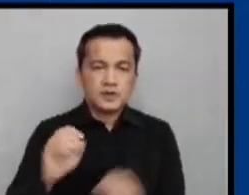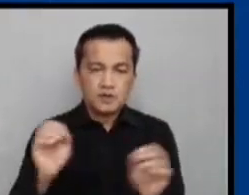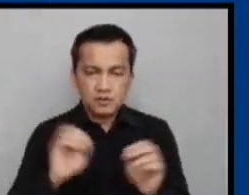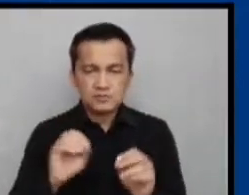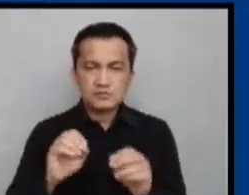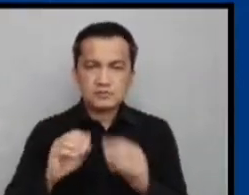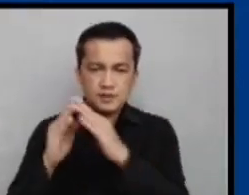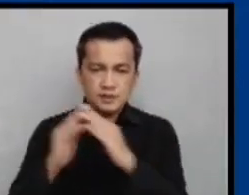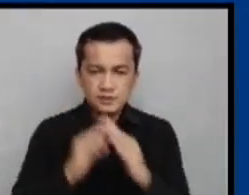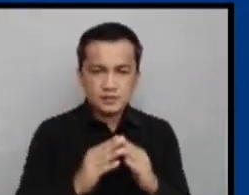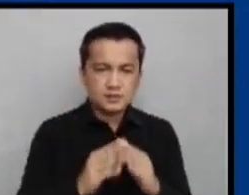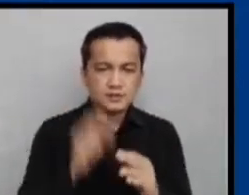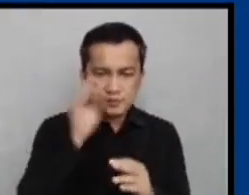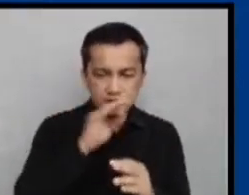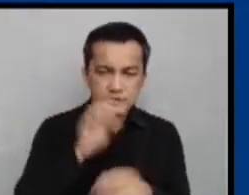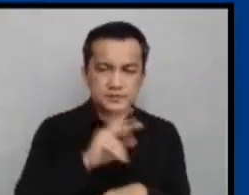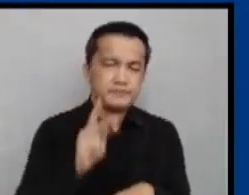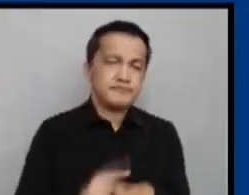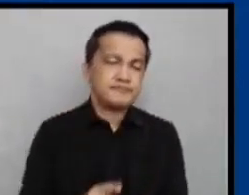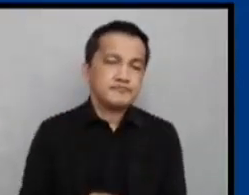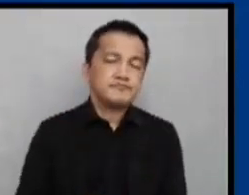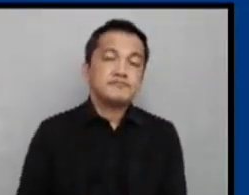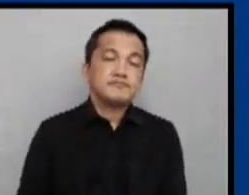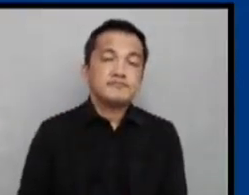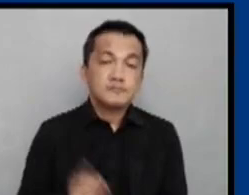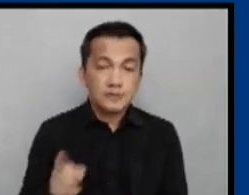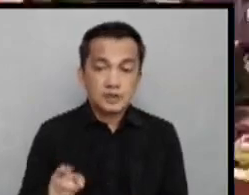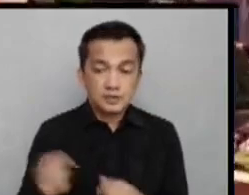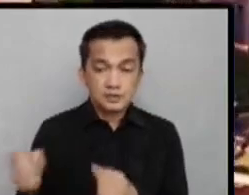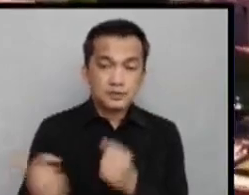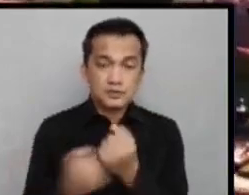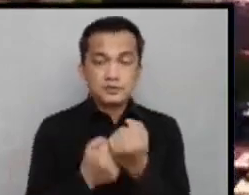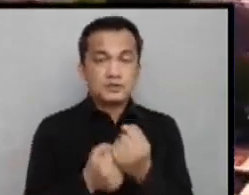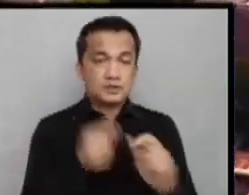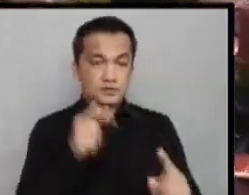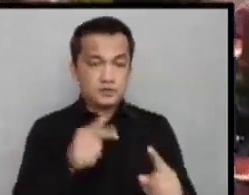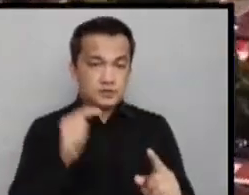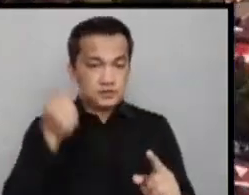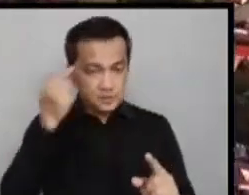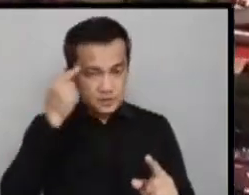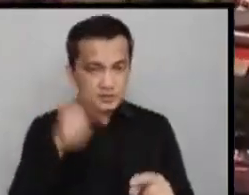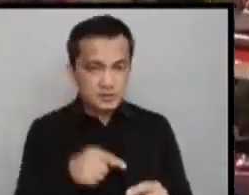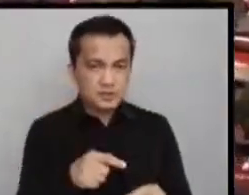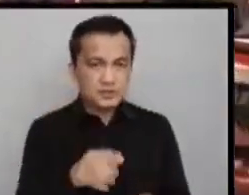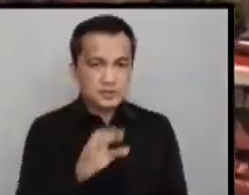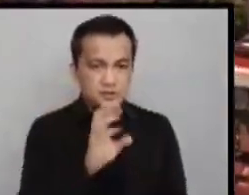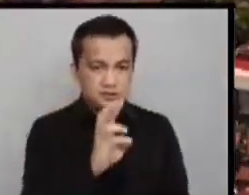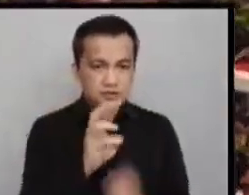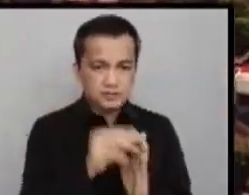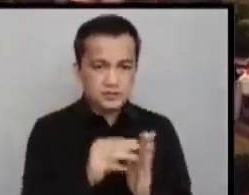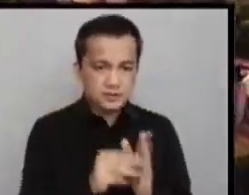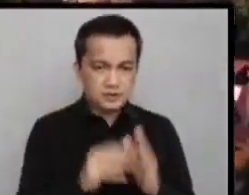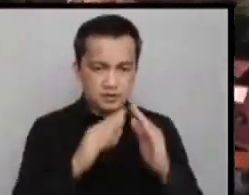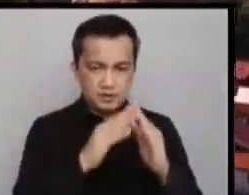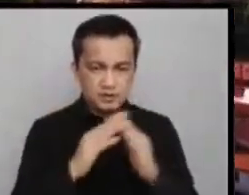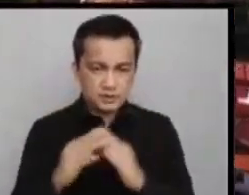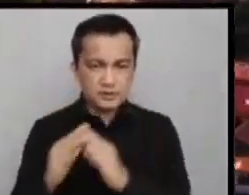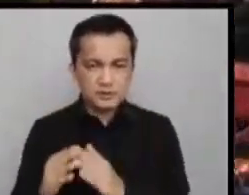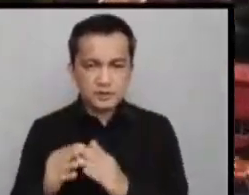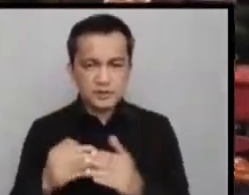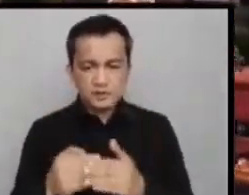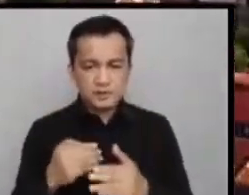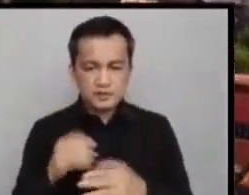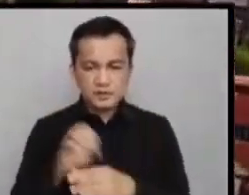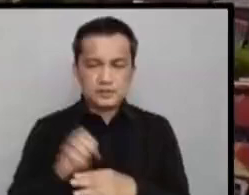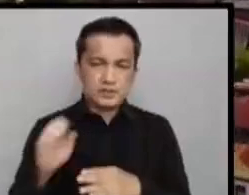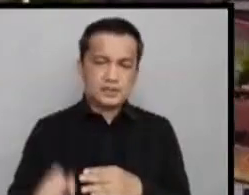maraming Pilipino sa bansa. Kaya naman suportado nila ang target ng administrasyon na 6 na milyong housing unit bago matapos ang termino